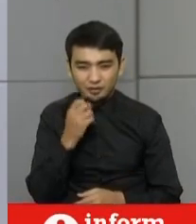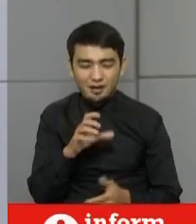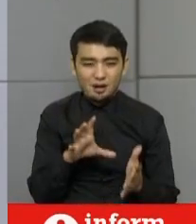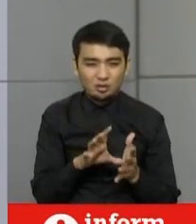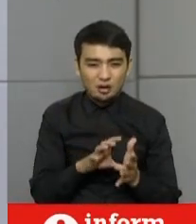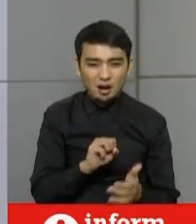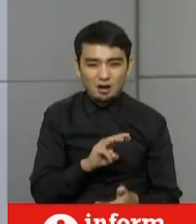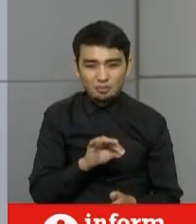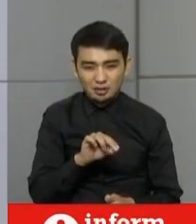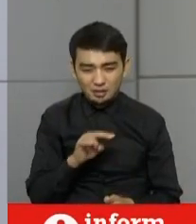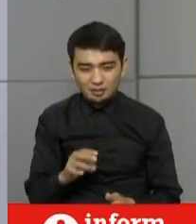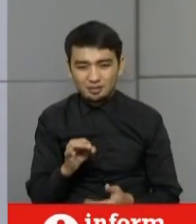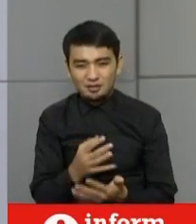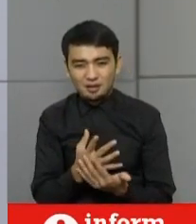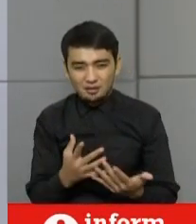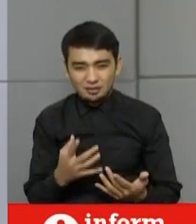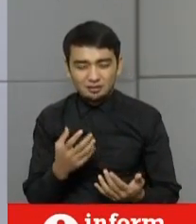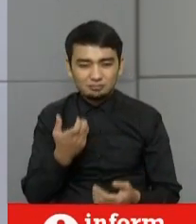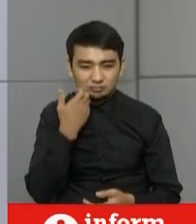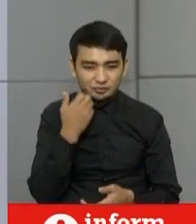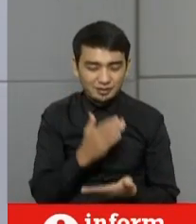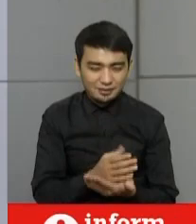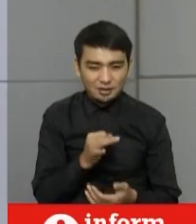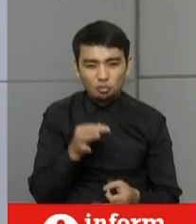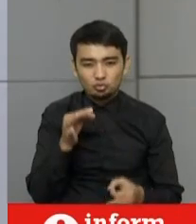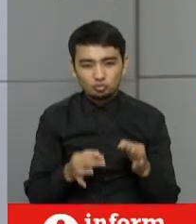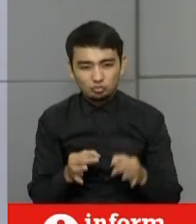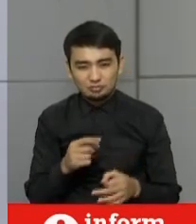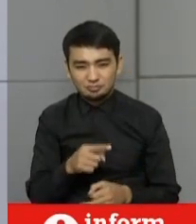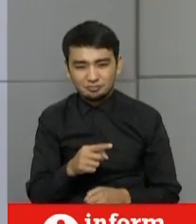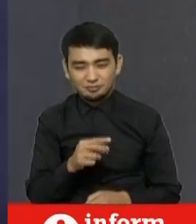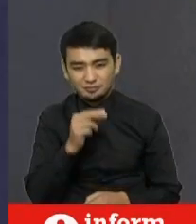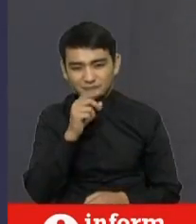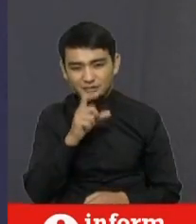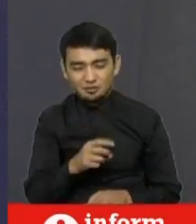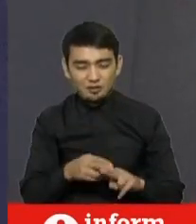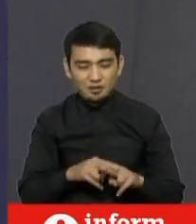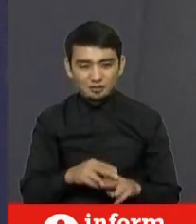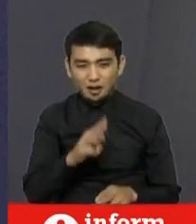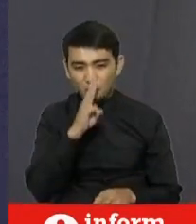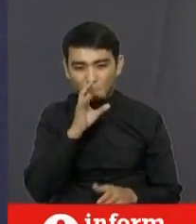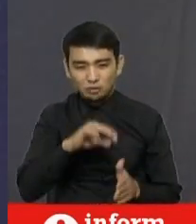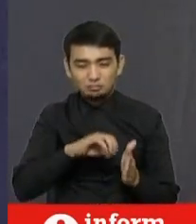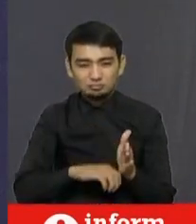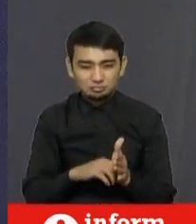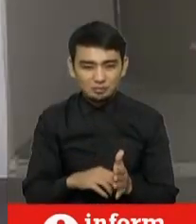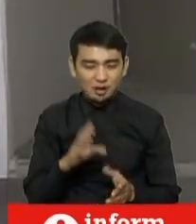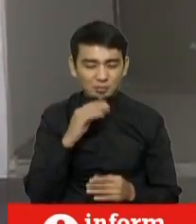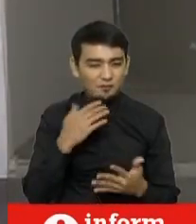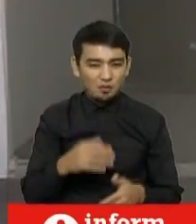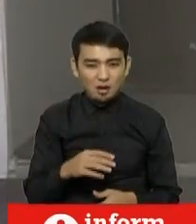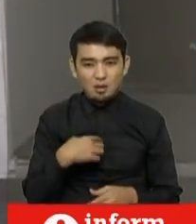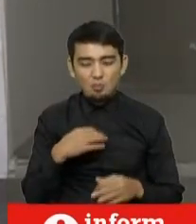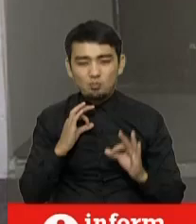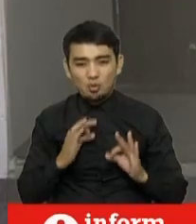сияқты бірнеше бейресми кіріс көздері бар. Сот орындаушысы борышкердің тек жалақысынан өндіріп алуды жүзеге асыра алады. Біз